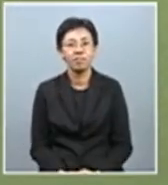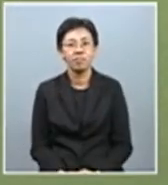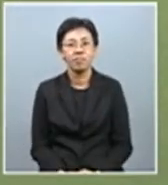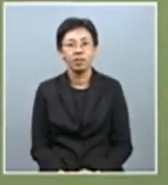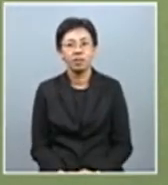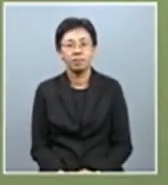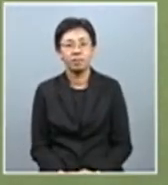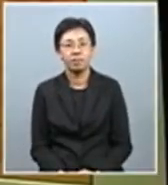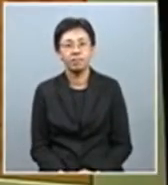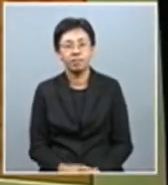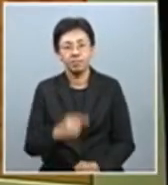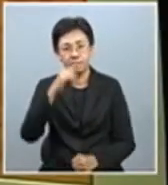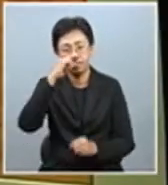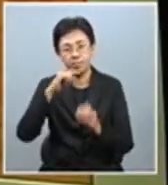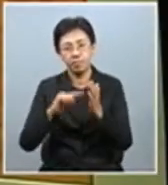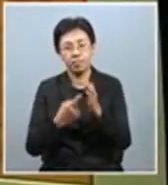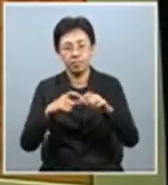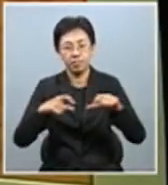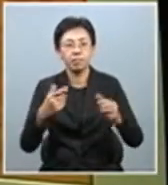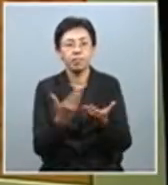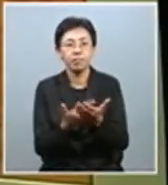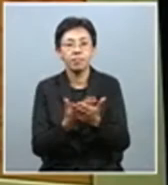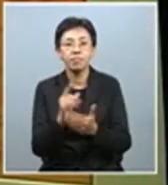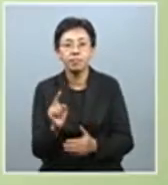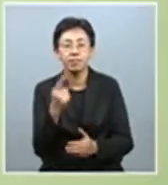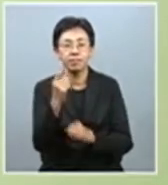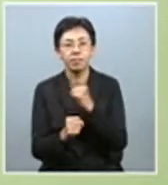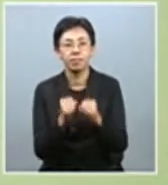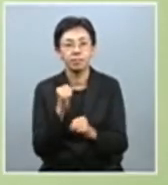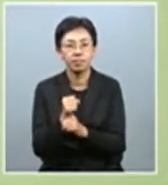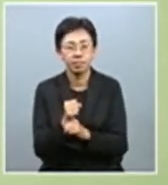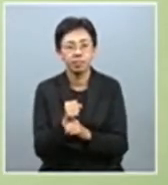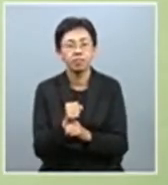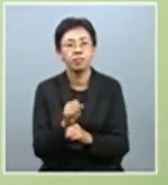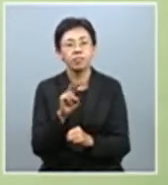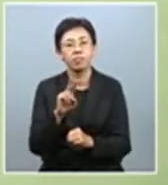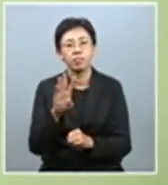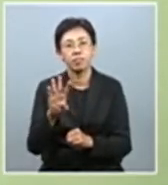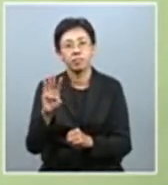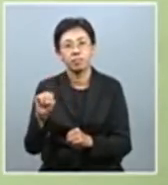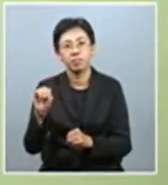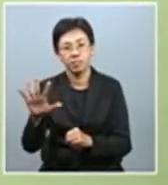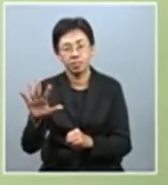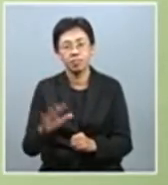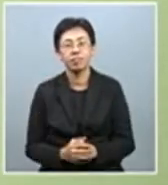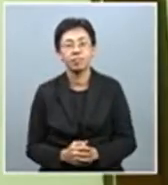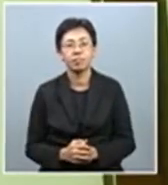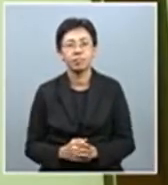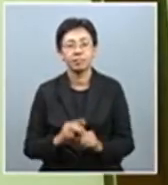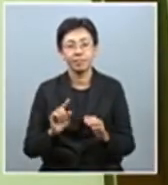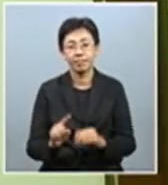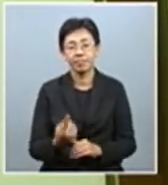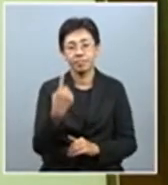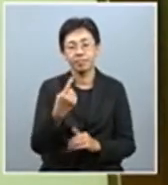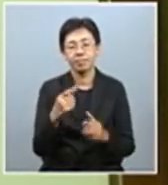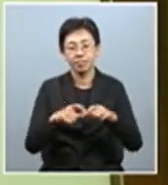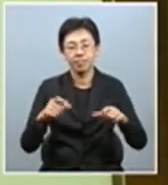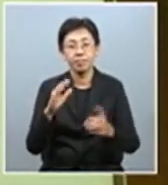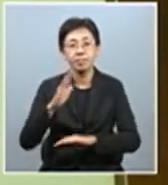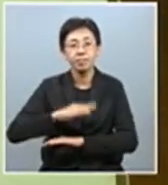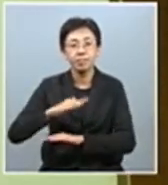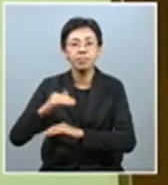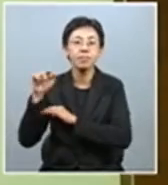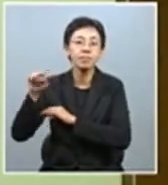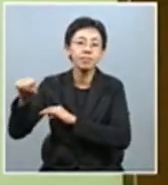ประเทศไทยเริ่มมีการนำธนบัตรออกมาใช้ครั้งแรกในปีพ.ศ. 2445นะครับโดยระยะแรกยังสั่งพิมพ์จากต่างประเท